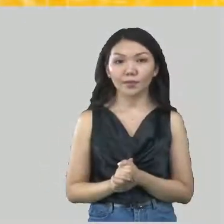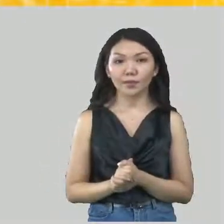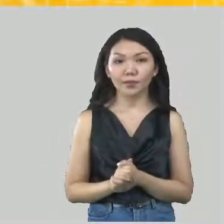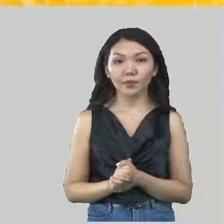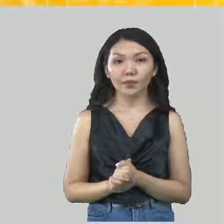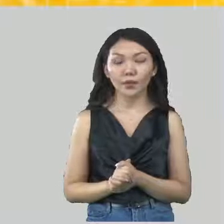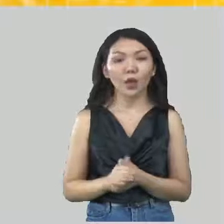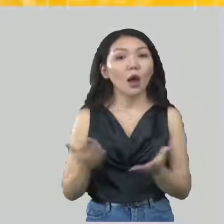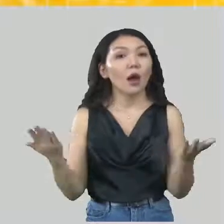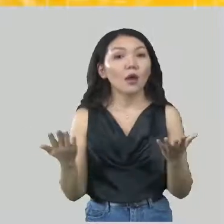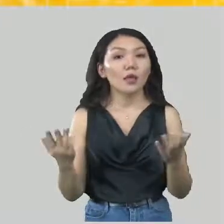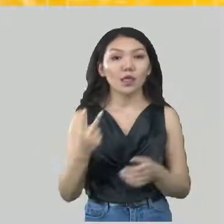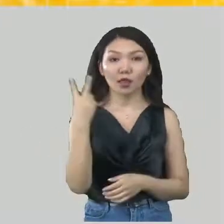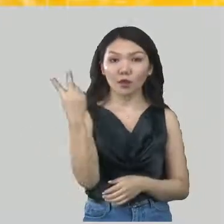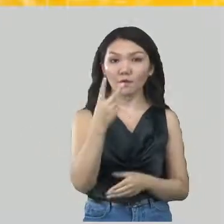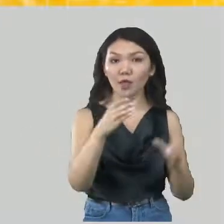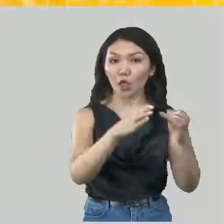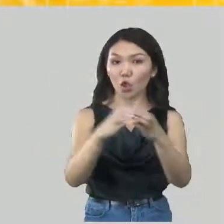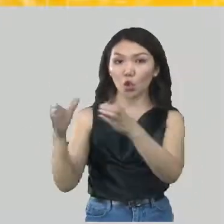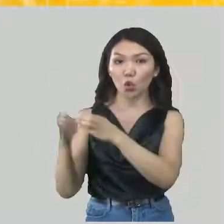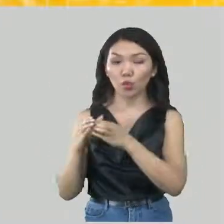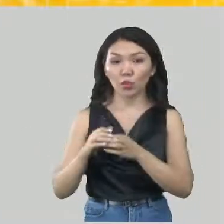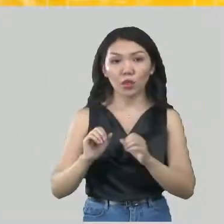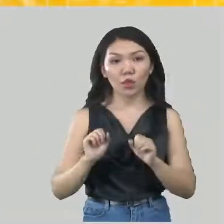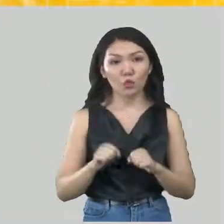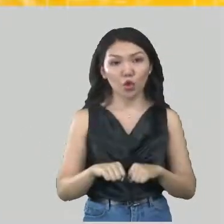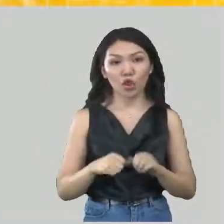А на какие две группы можно их